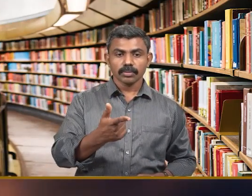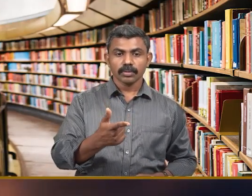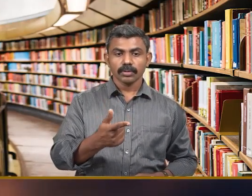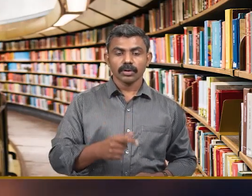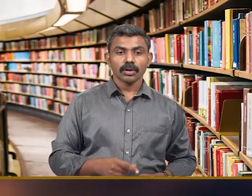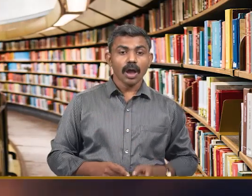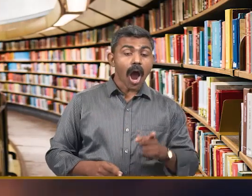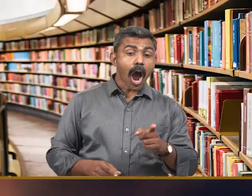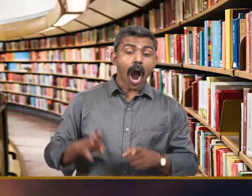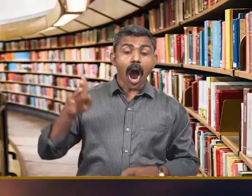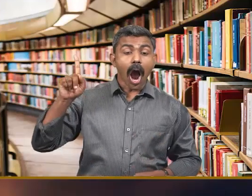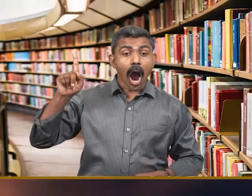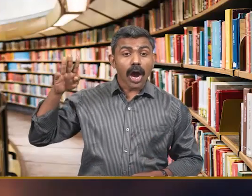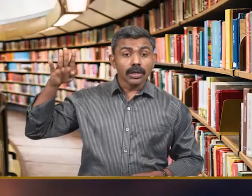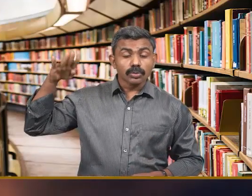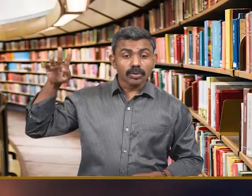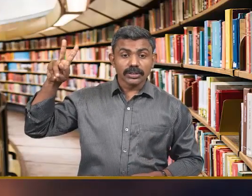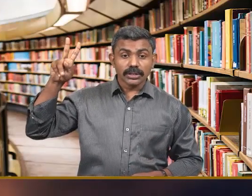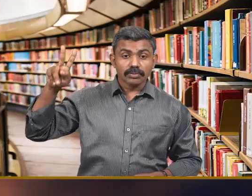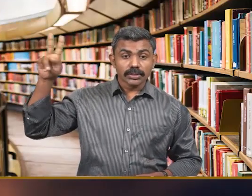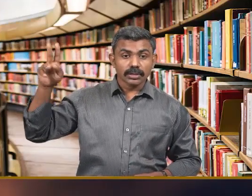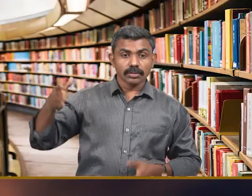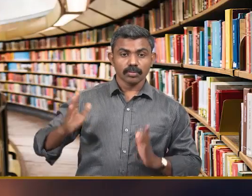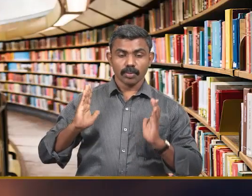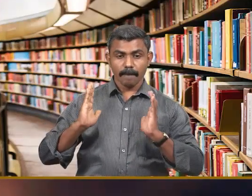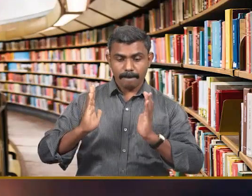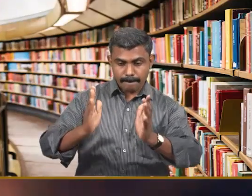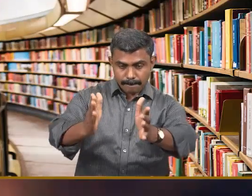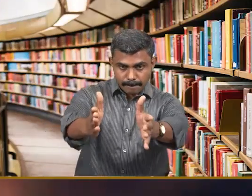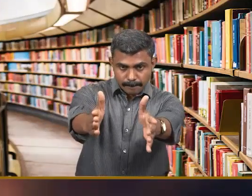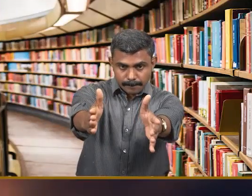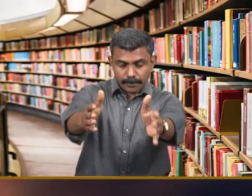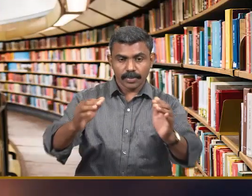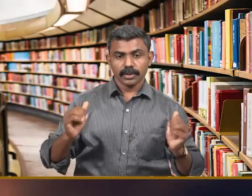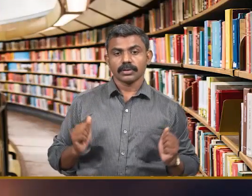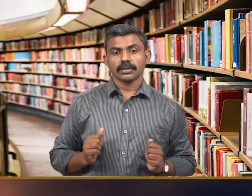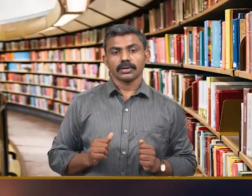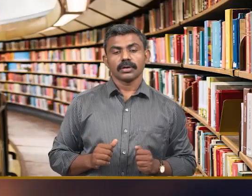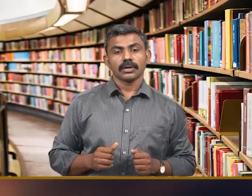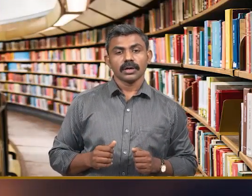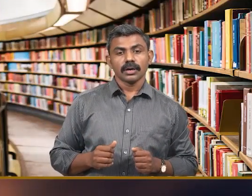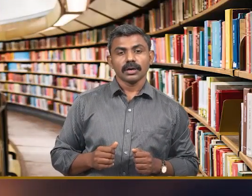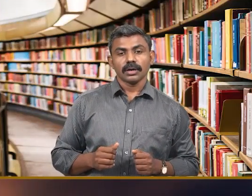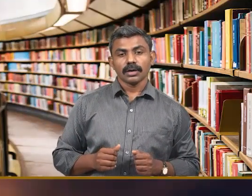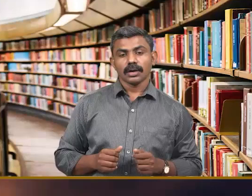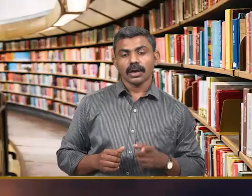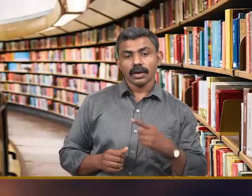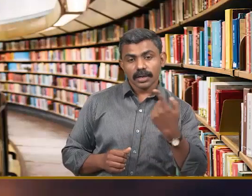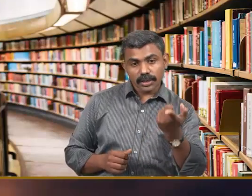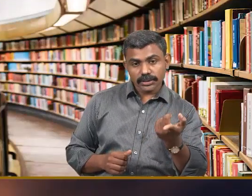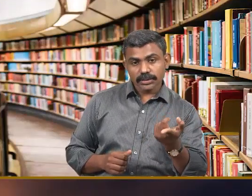முசோலினி 1922 ரோம் நகரை நோக்கி ஒரு பெரிய படையை அணிச்சு போனாங்க. ஸோ போனார், அதாவது சென்றார்.